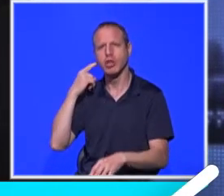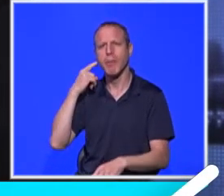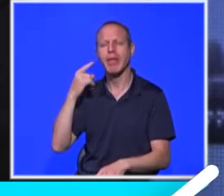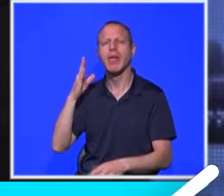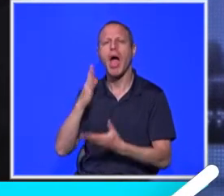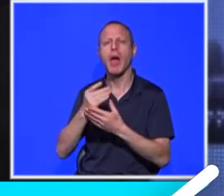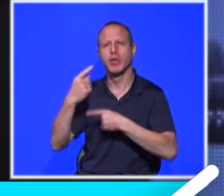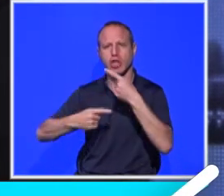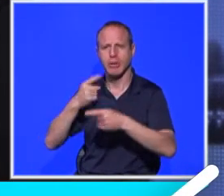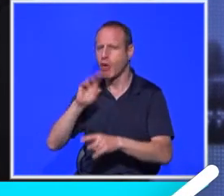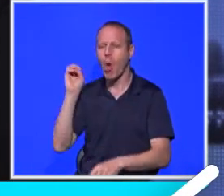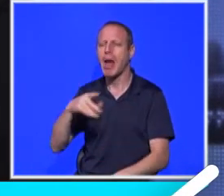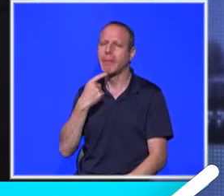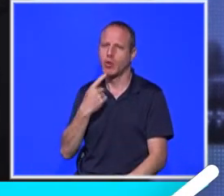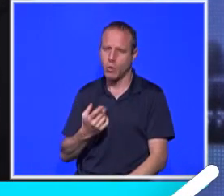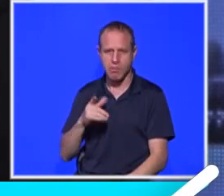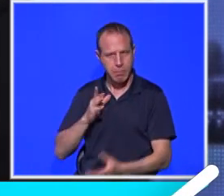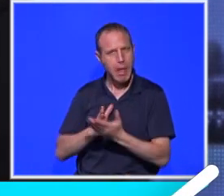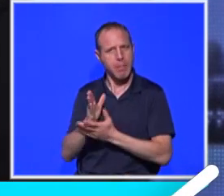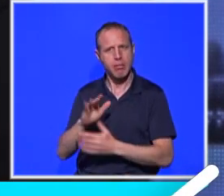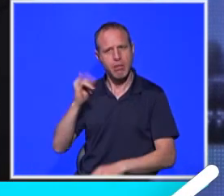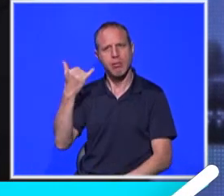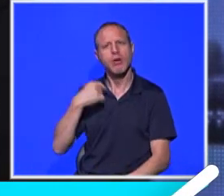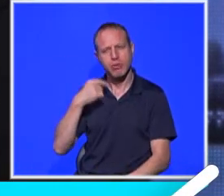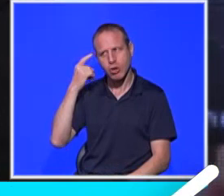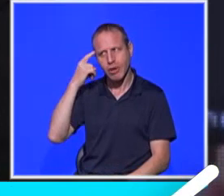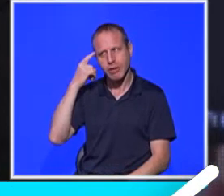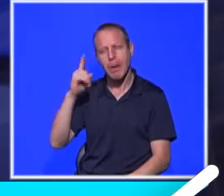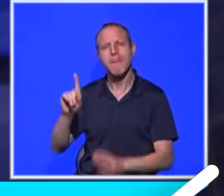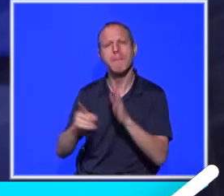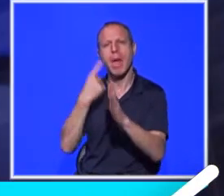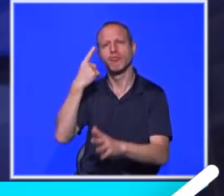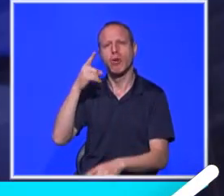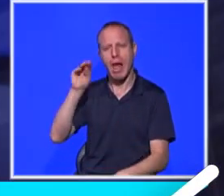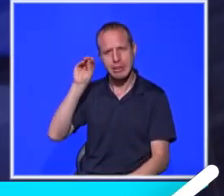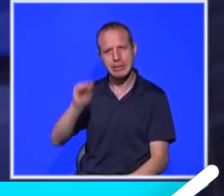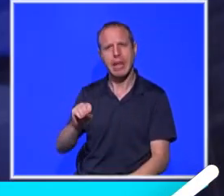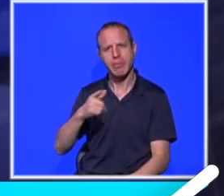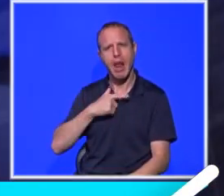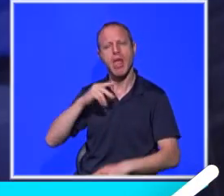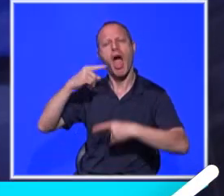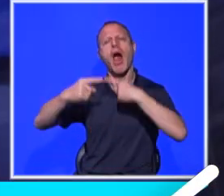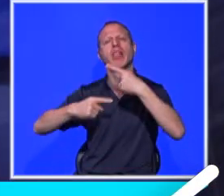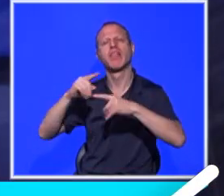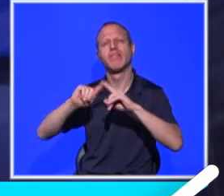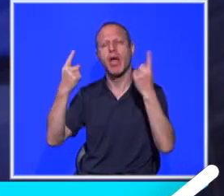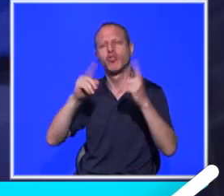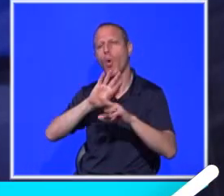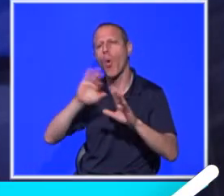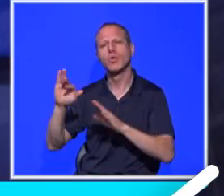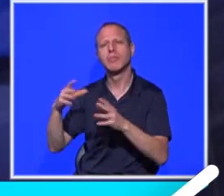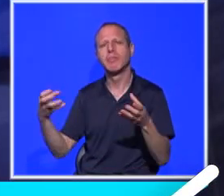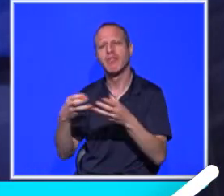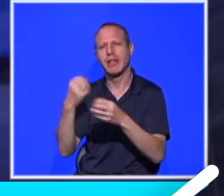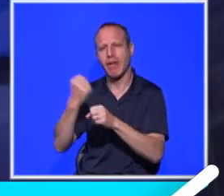מאוד שנים ולא בא לידי ביטוי, והאמת, כן. אני חושבת שפעם ראשונה שמת לי איזושהי אלטרנטיבה אחרת חוץ ממפלגת העבודה,